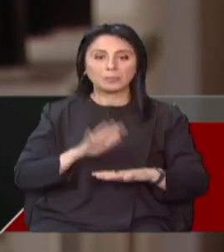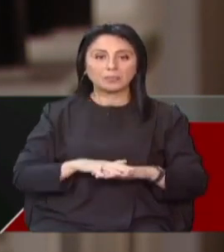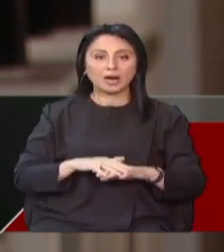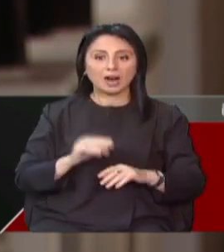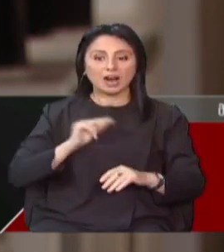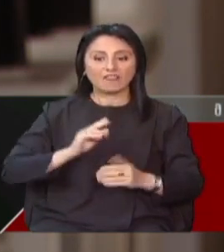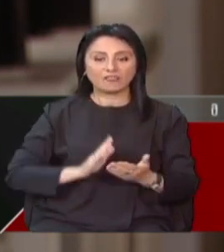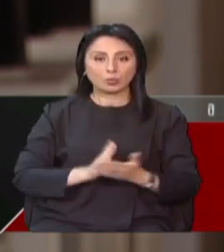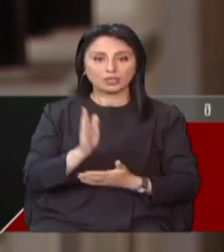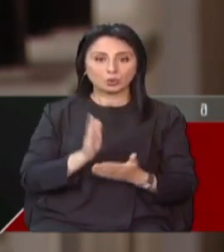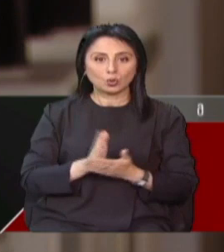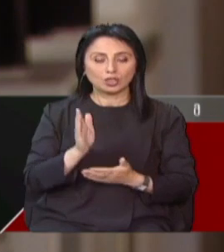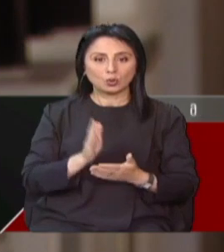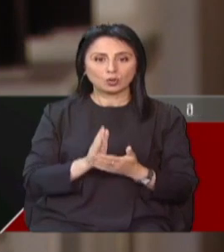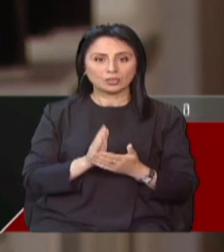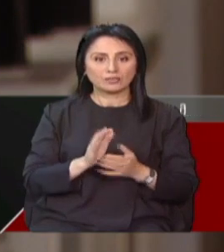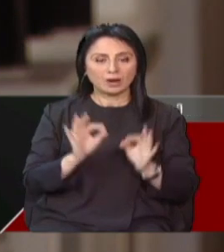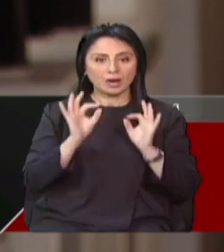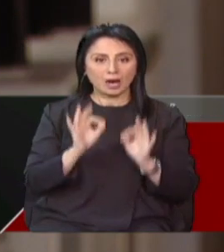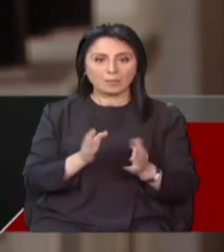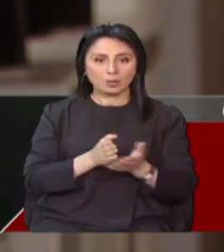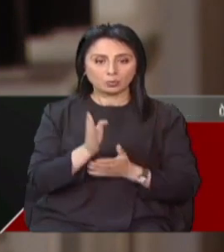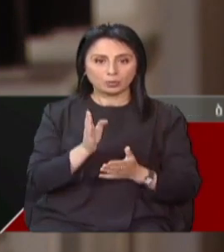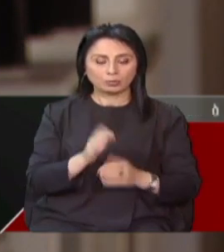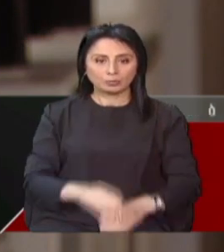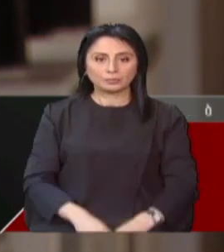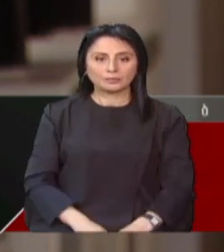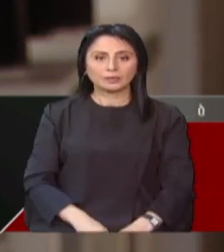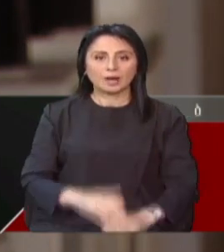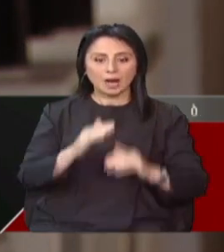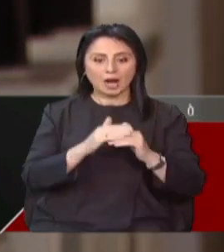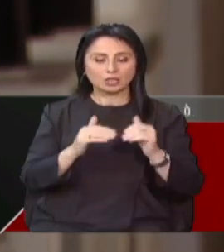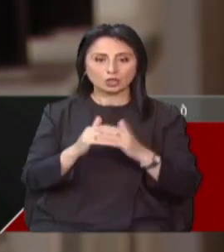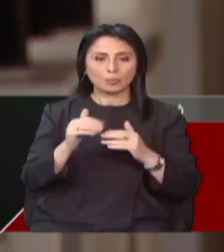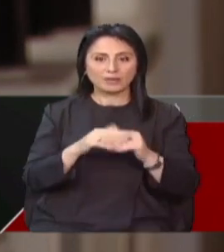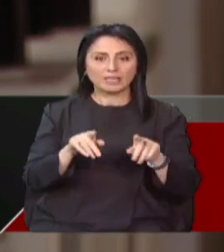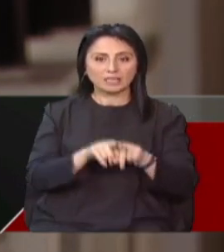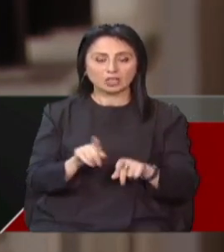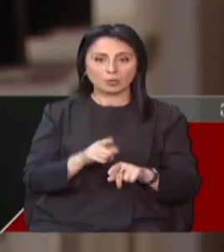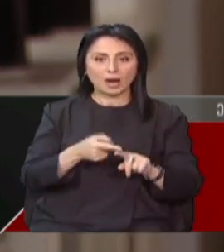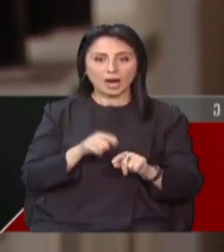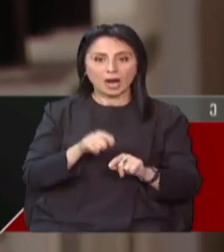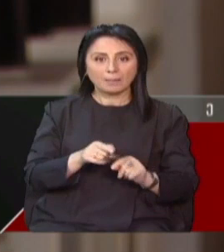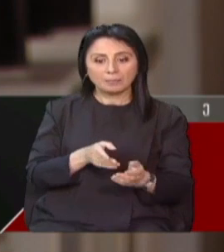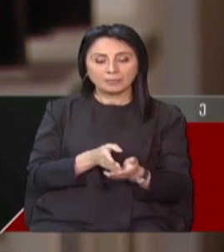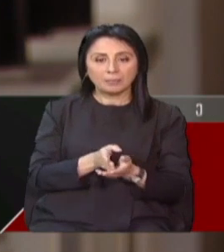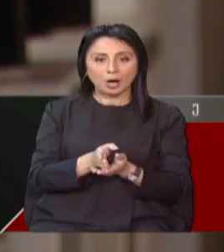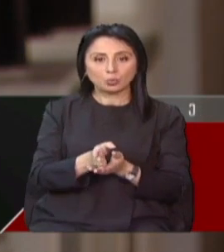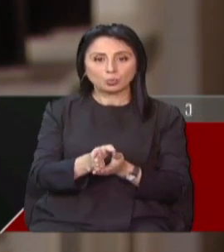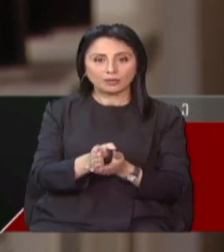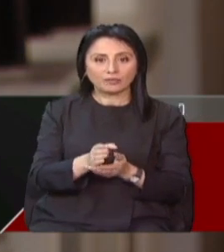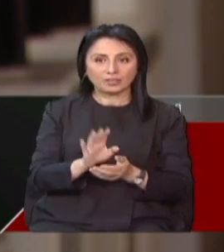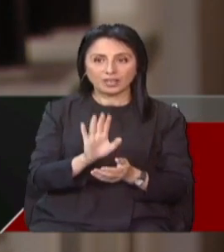ბანკმა იფუნქციონიროს გამართულად აწყობილად ისე რომ აი ამ მიმართულებებით